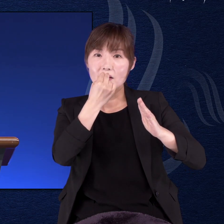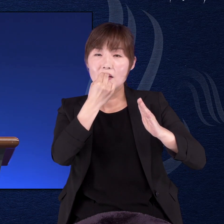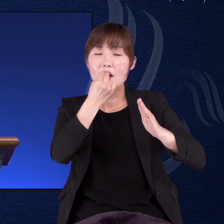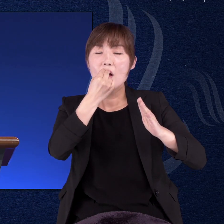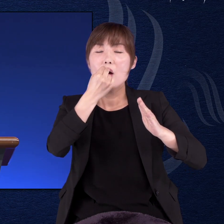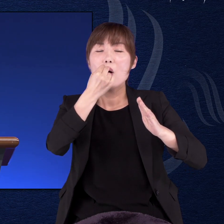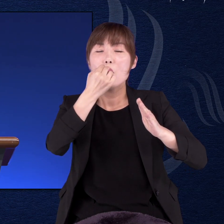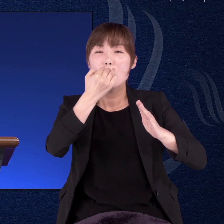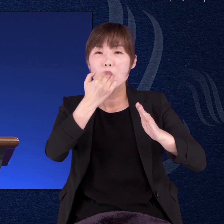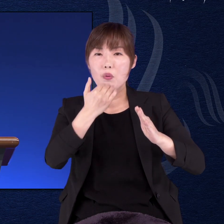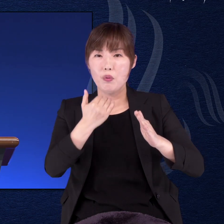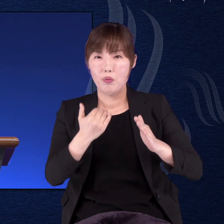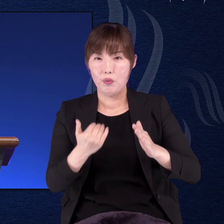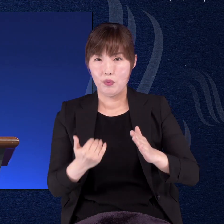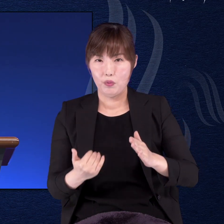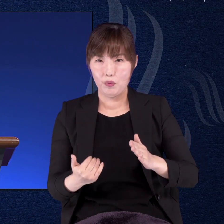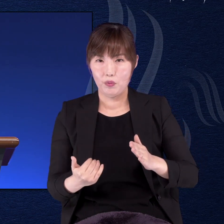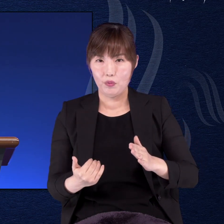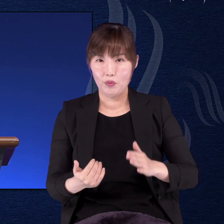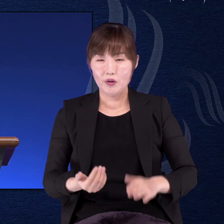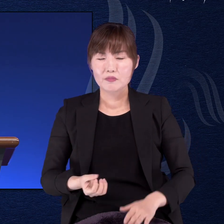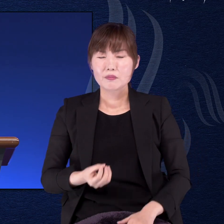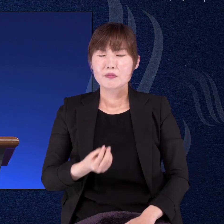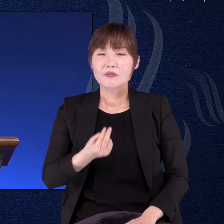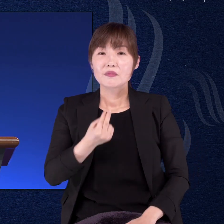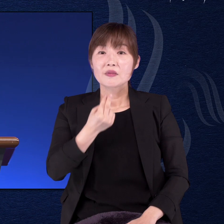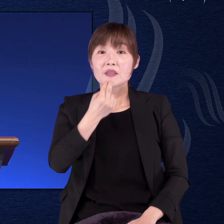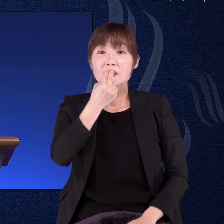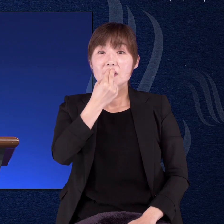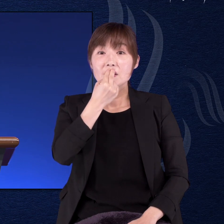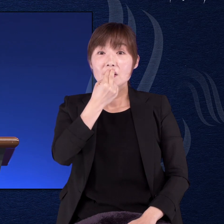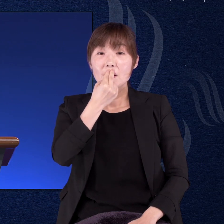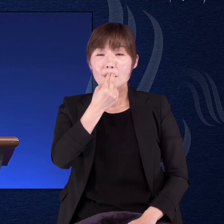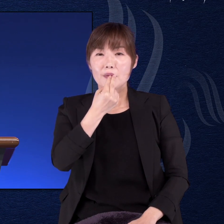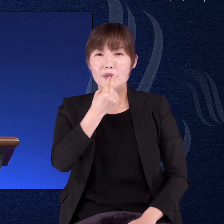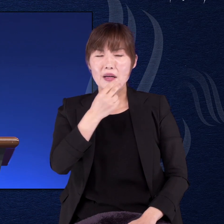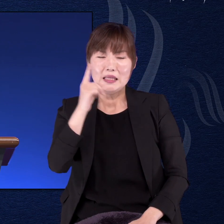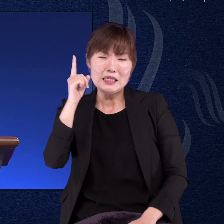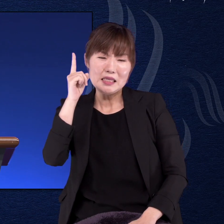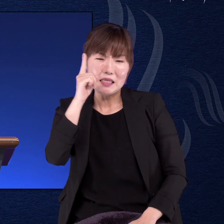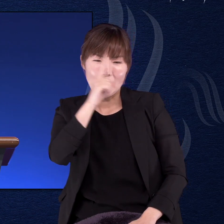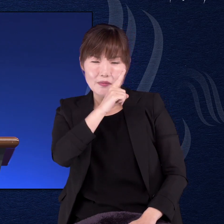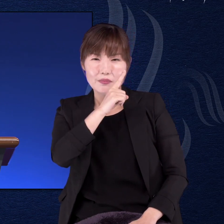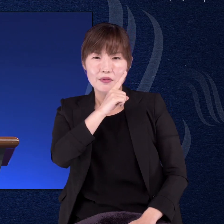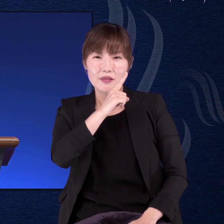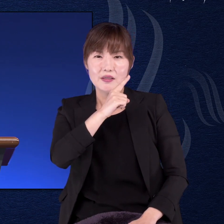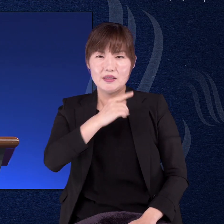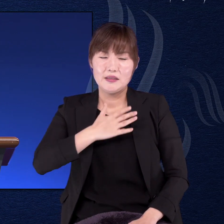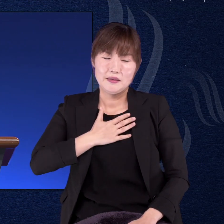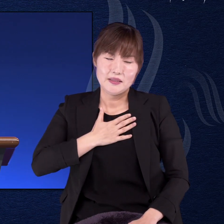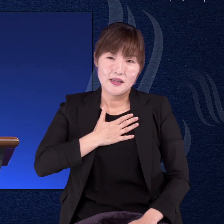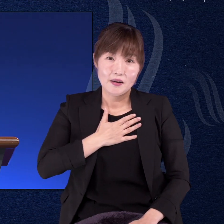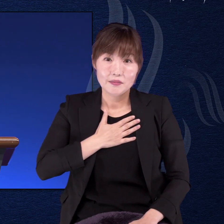내 안에 나를 힘들게 하는 많은 쓰레기 같은 감정, 여러 가지 생각들,